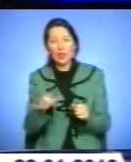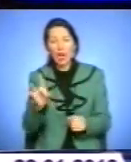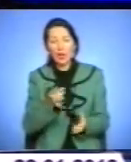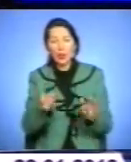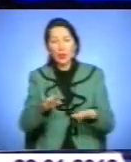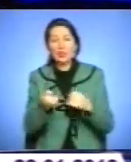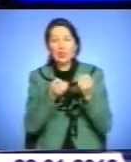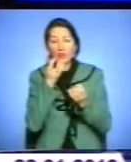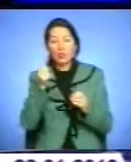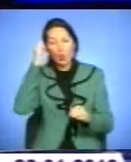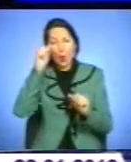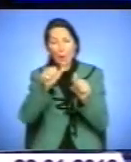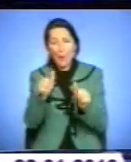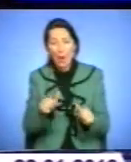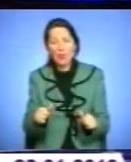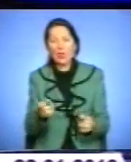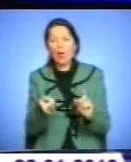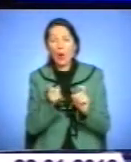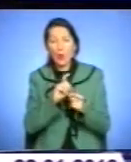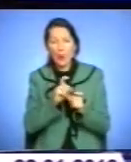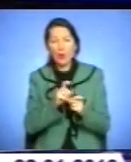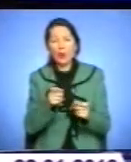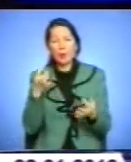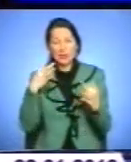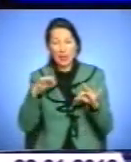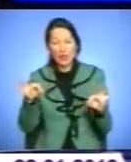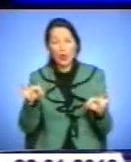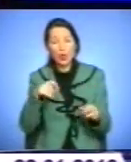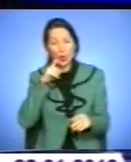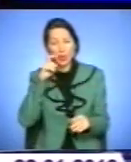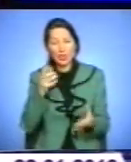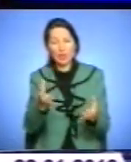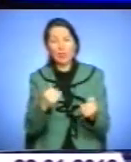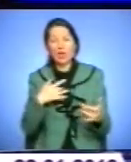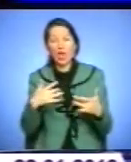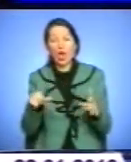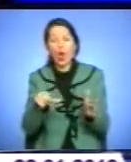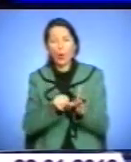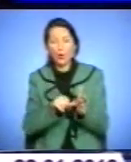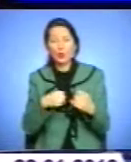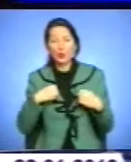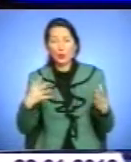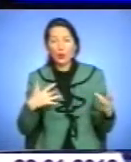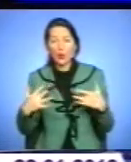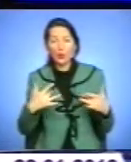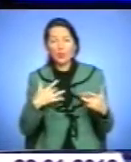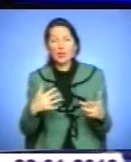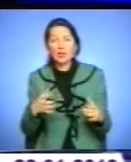борцям за волю і незалежність України та взяли участь у святковому концерті аматорських колективів обох